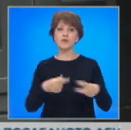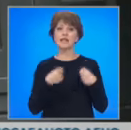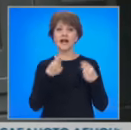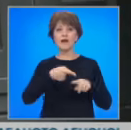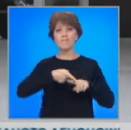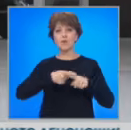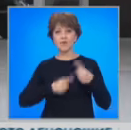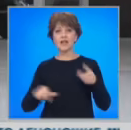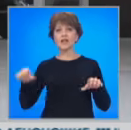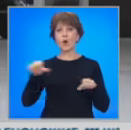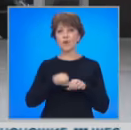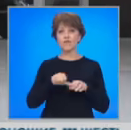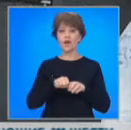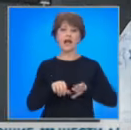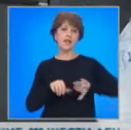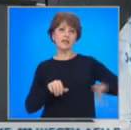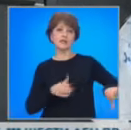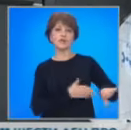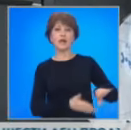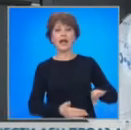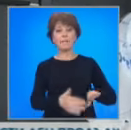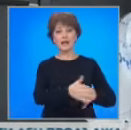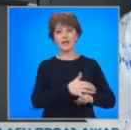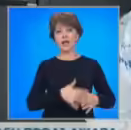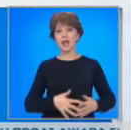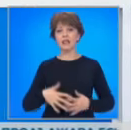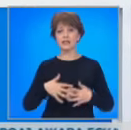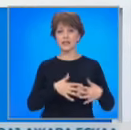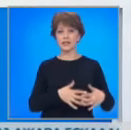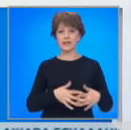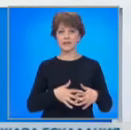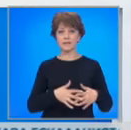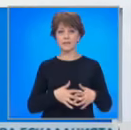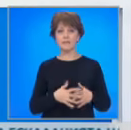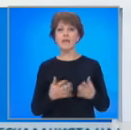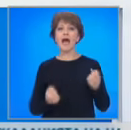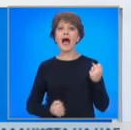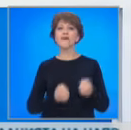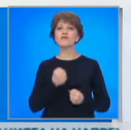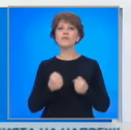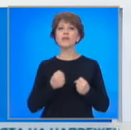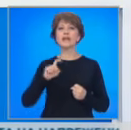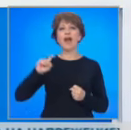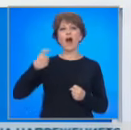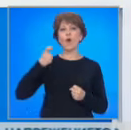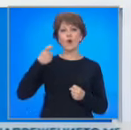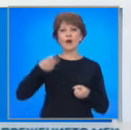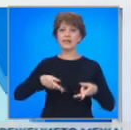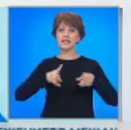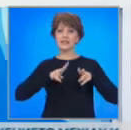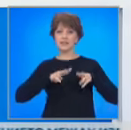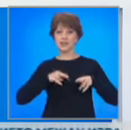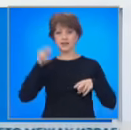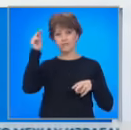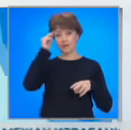половината от горивата за източното крайбрежие на Съединените щати. А автомобилите на Google се завръщат по пътищата на